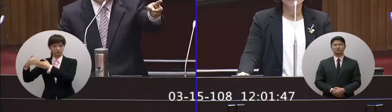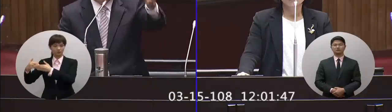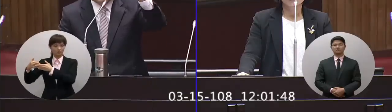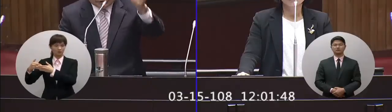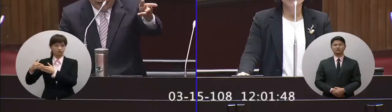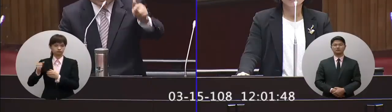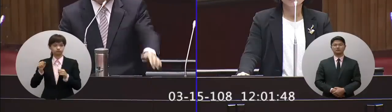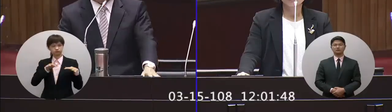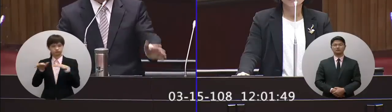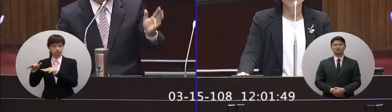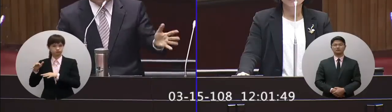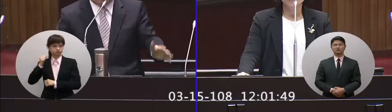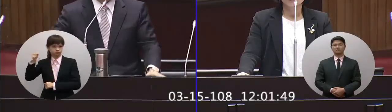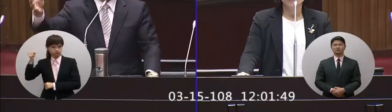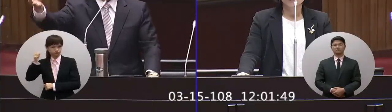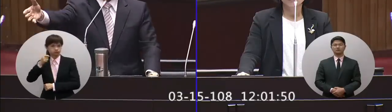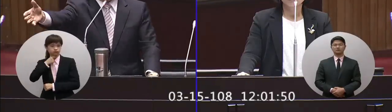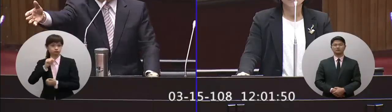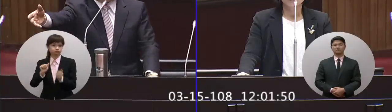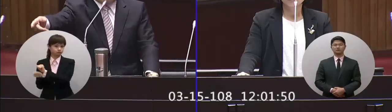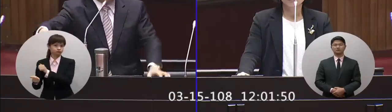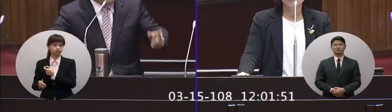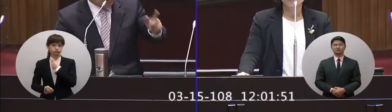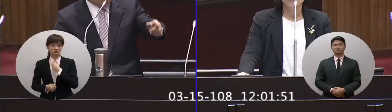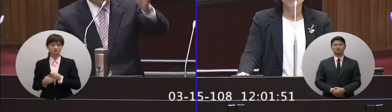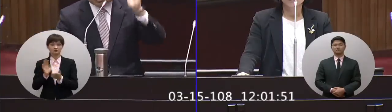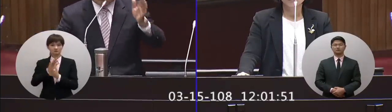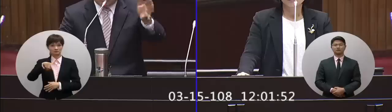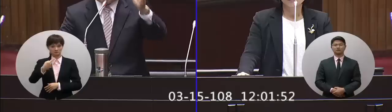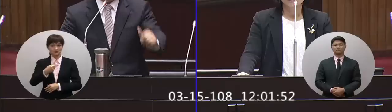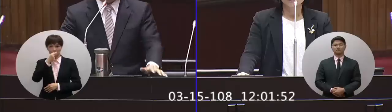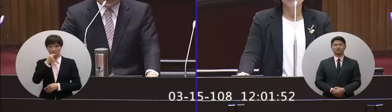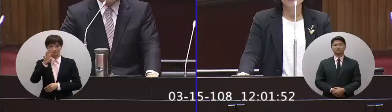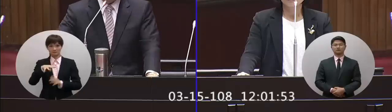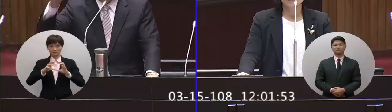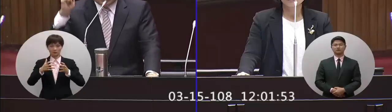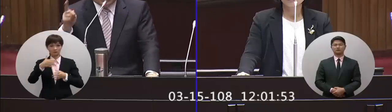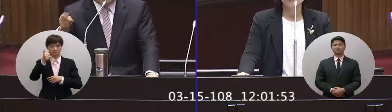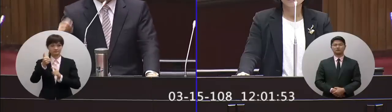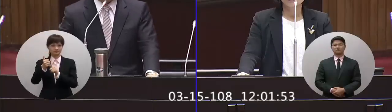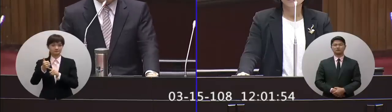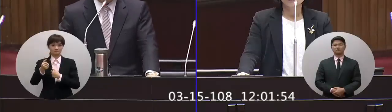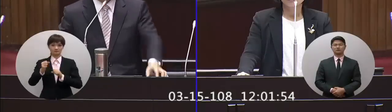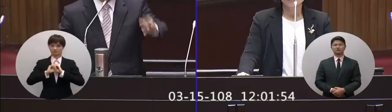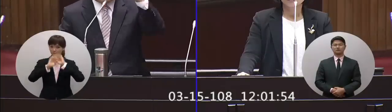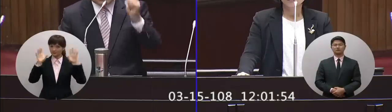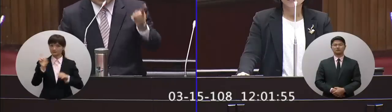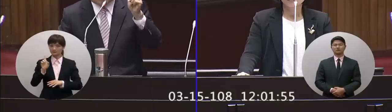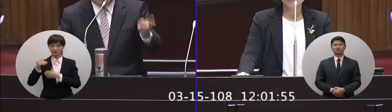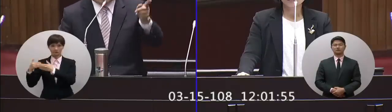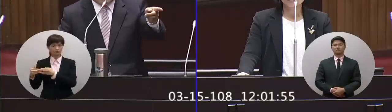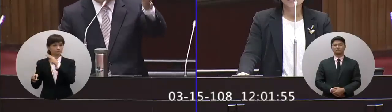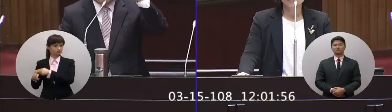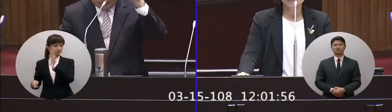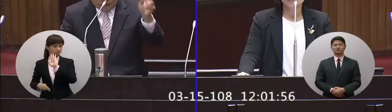安的祖父蒋经国做总统，我跟他握手，他说中共不可信，一定要三步。等